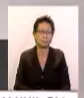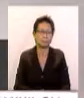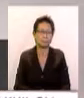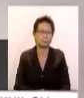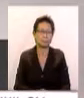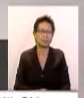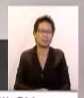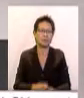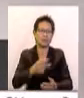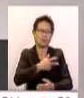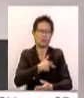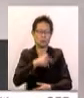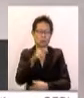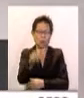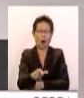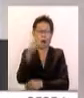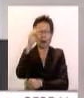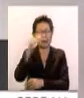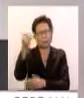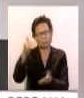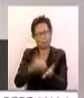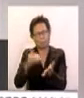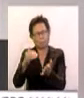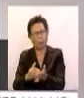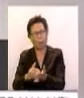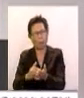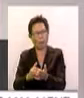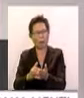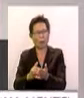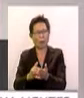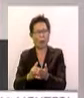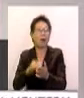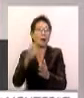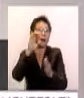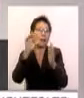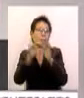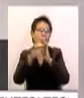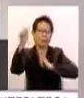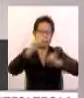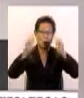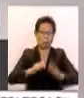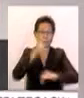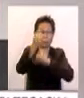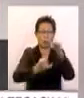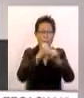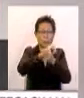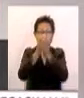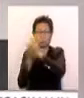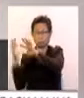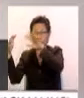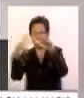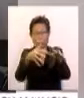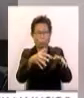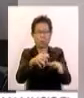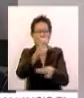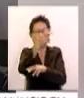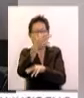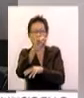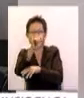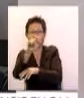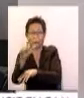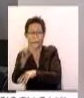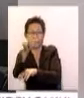Baik, ini pula di Indonesia, seorang lelaki yang sering menyunting gambarnya bersama pelakon antarabangsa terus menjadi tumpuan. Dikenali sebagai Syahril